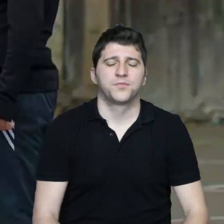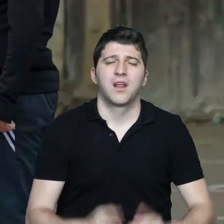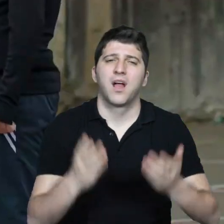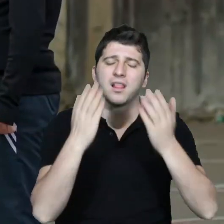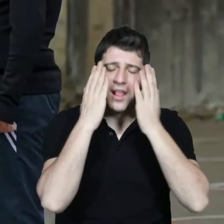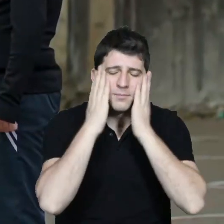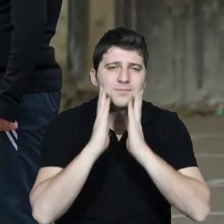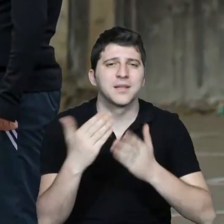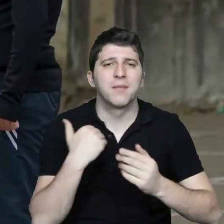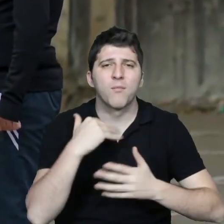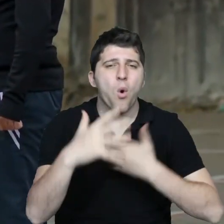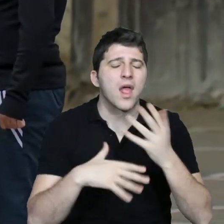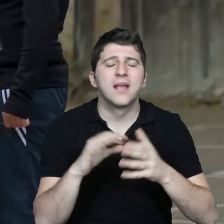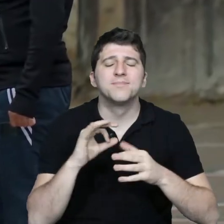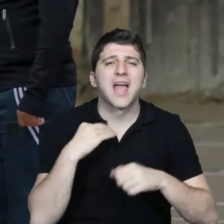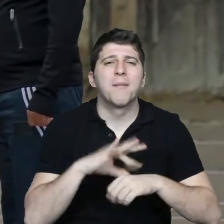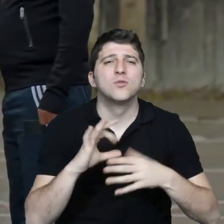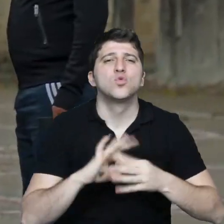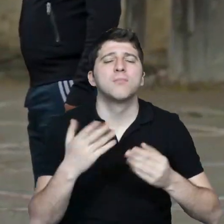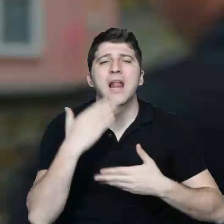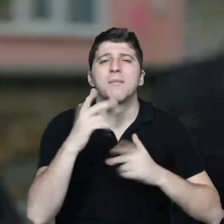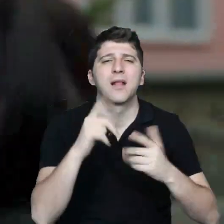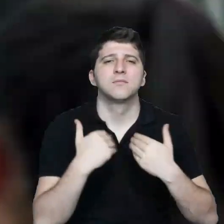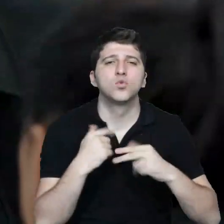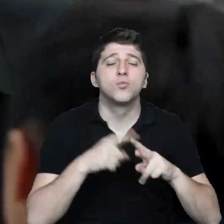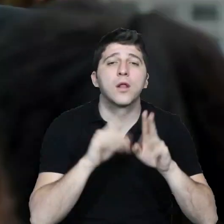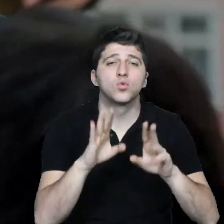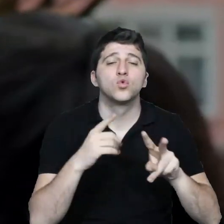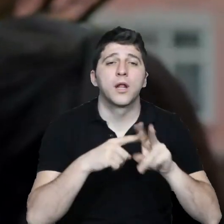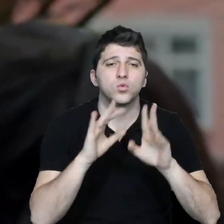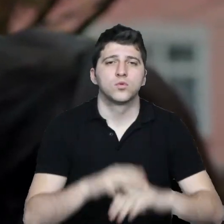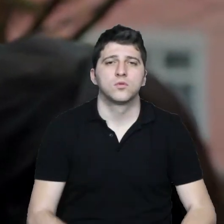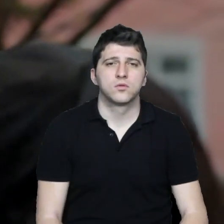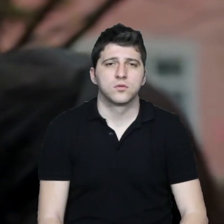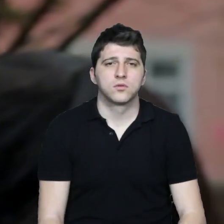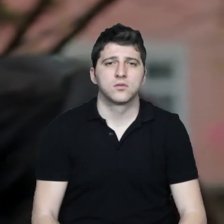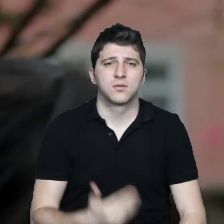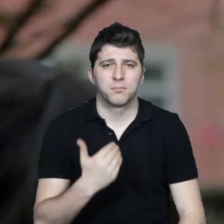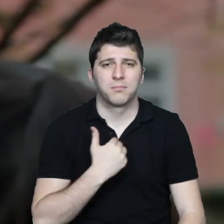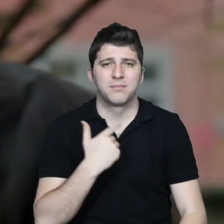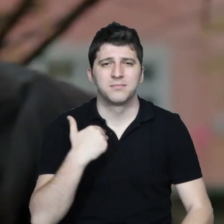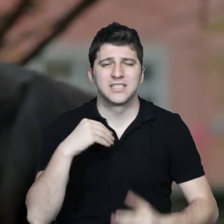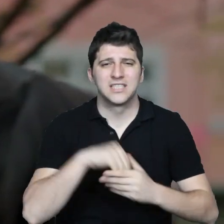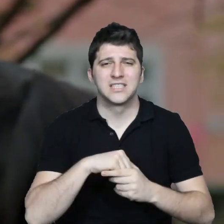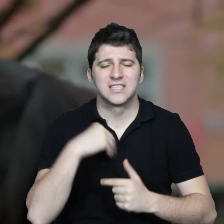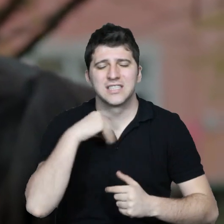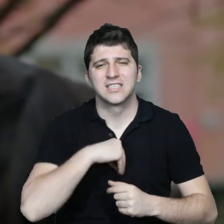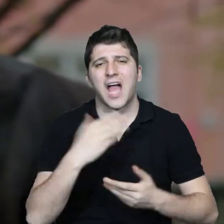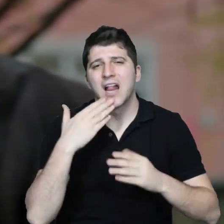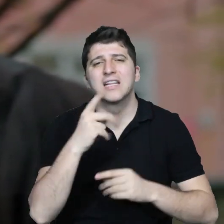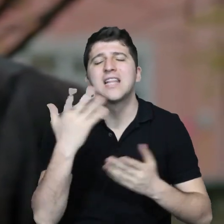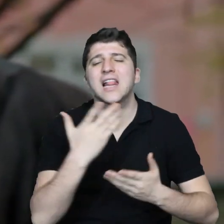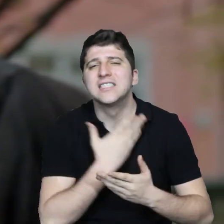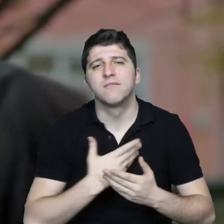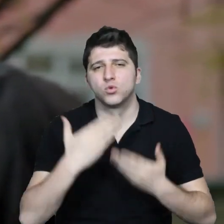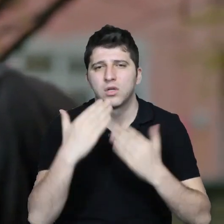Rabbim, benim olayların iç yüzünü acilen Gökçe'ye anlatmam lazım ya. Kübra dur. Kübra. Heh. Benim iç yüzümü de anlat ona. Onu ne kadar çok